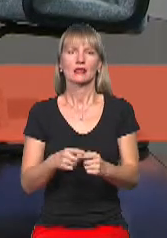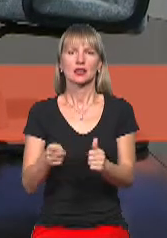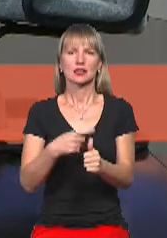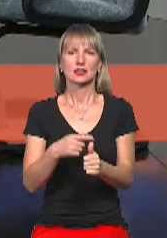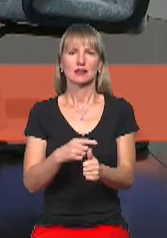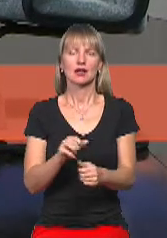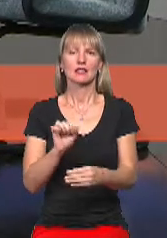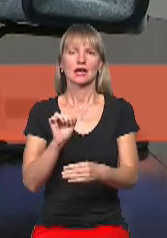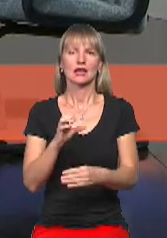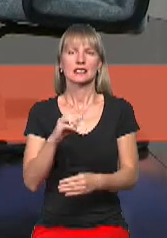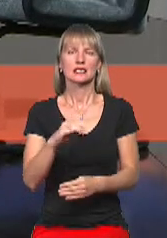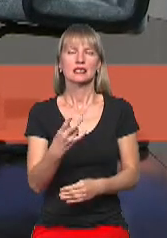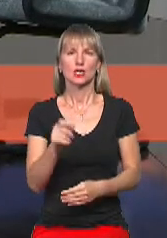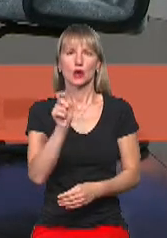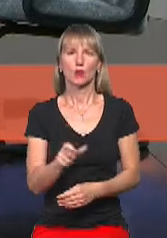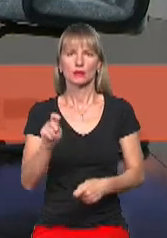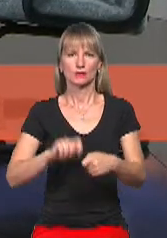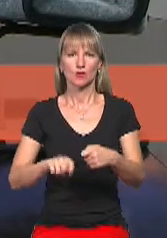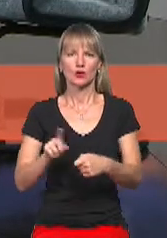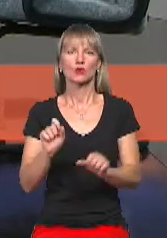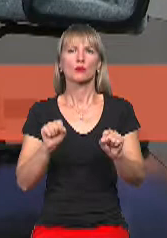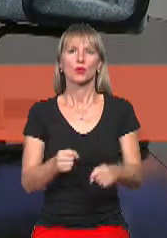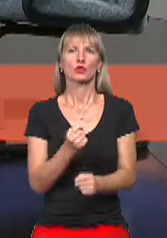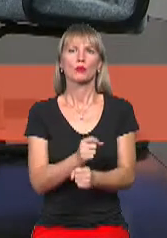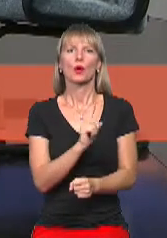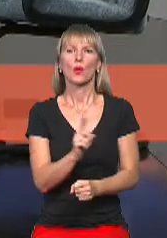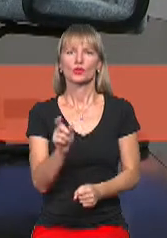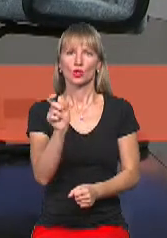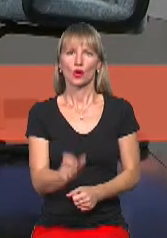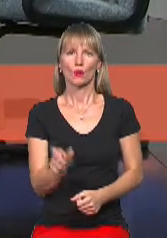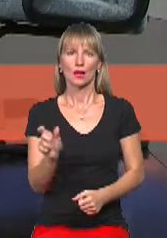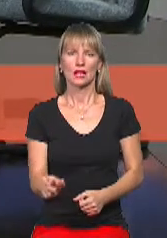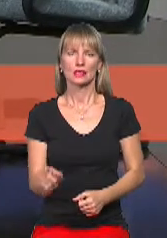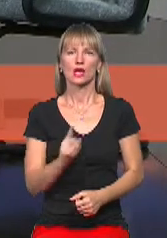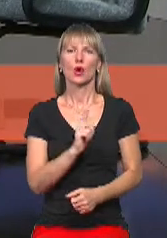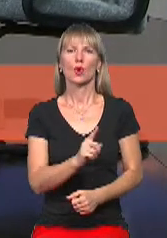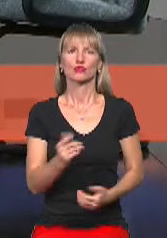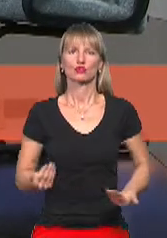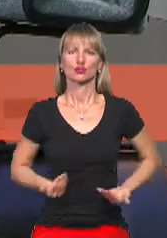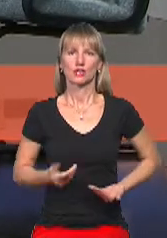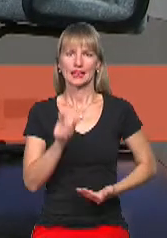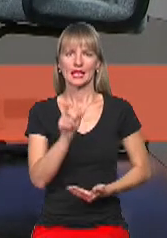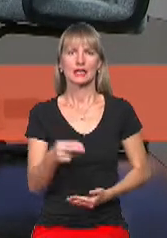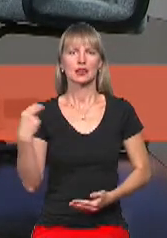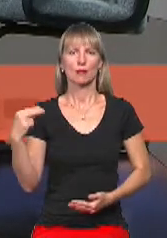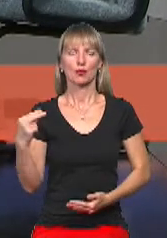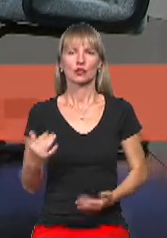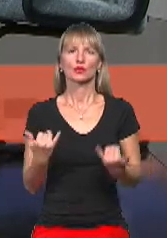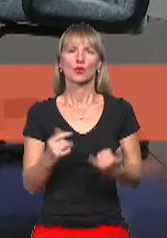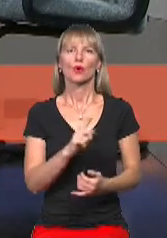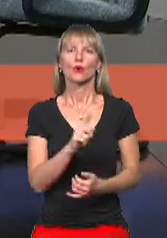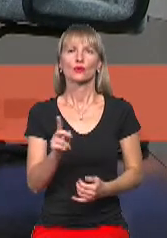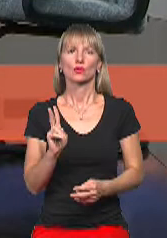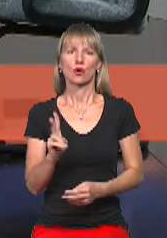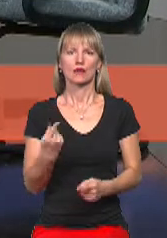станція громадського моніторингу. Тобто те, що може зробити кожний громадянин, кожний житель Запоріжжя, от сьогодні кожного,